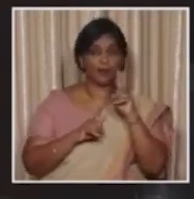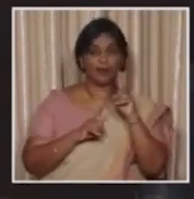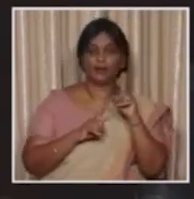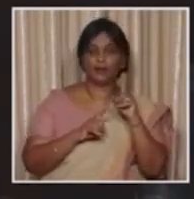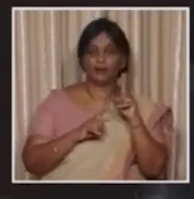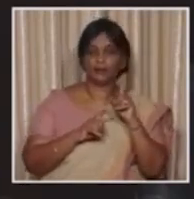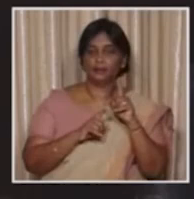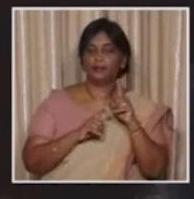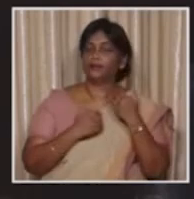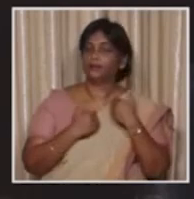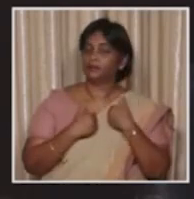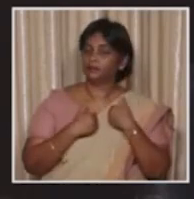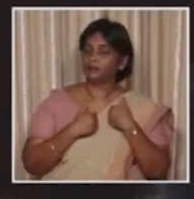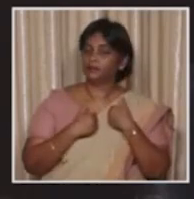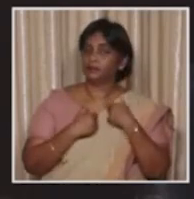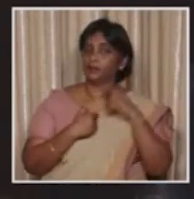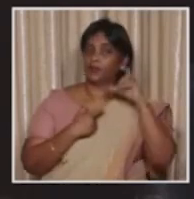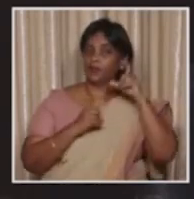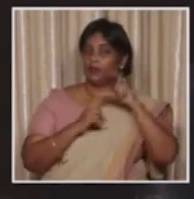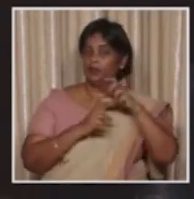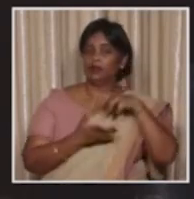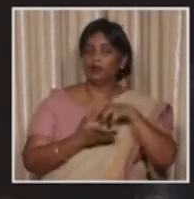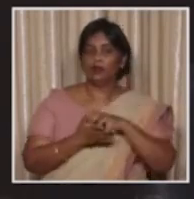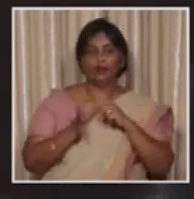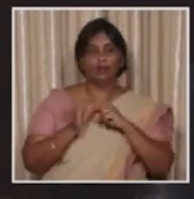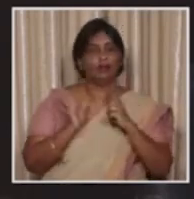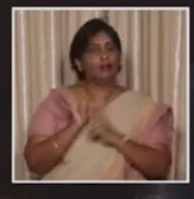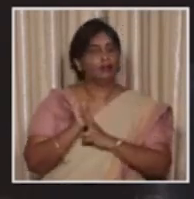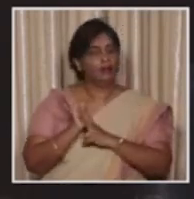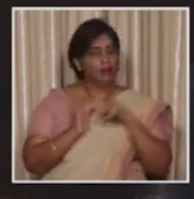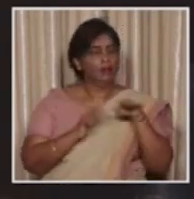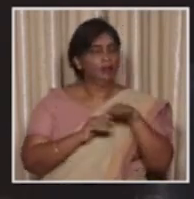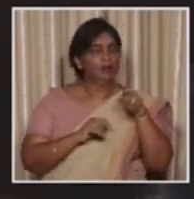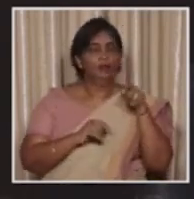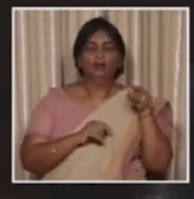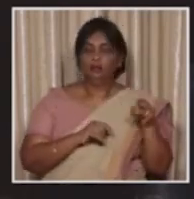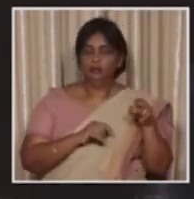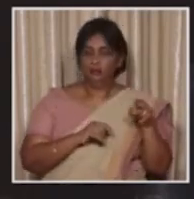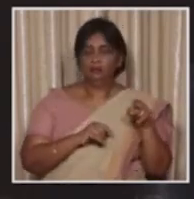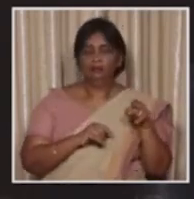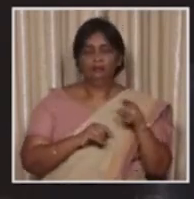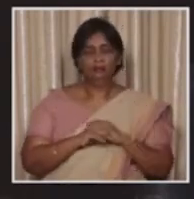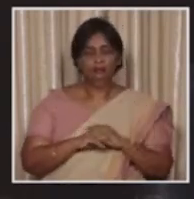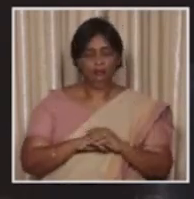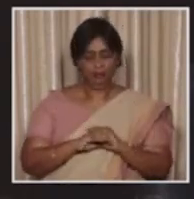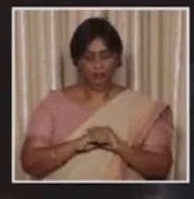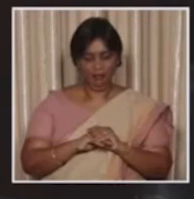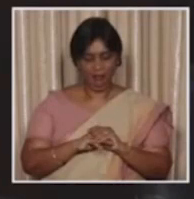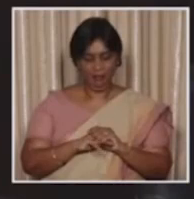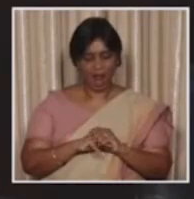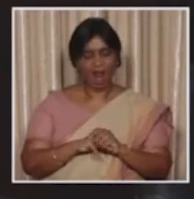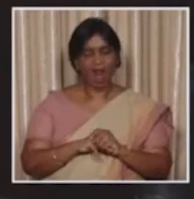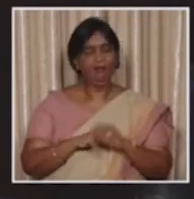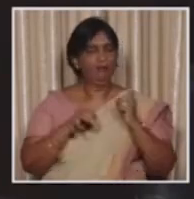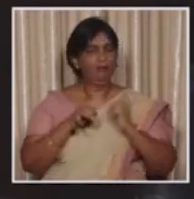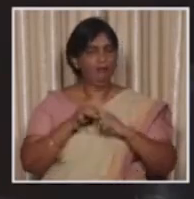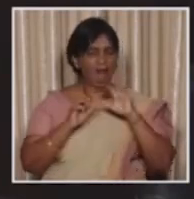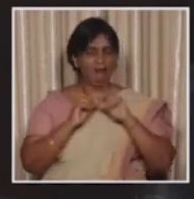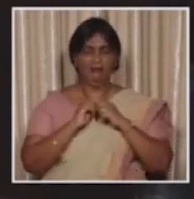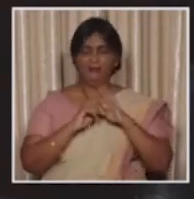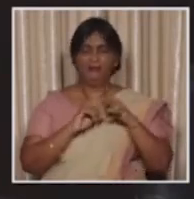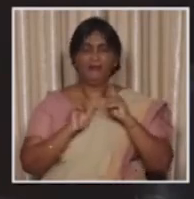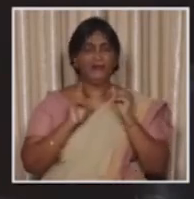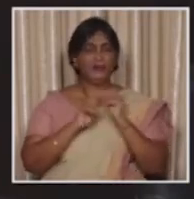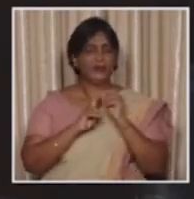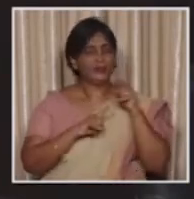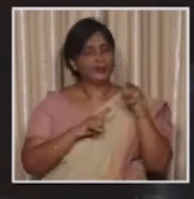தொகுதியான கொழும்பு மாவட்டத்திலே அவிசாவளையிலே ஒரு தீ விபத்து ஏற்பட்டது. அதிலே அது புசல்லா பிளான்டேஷன் என்று சொல்லக்கூடிய நிறுவனத்தின் கீழே